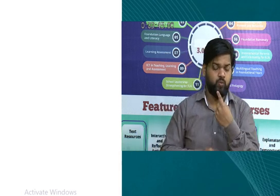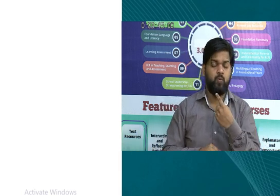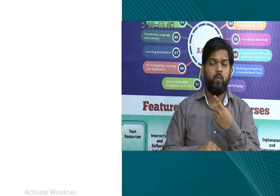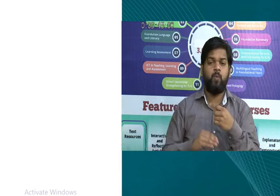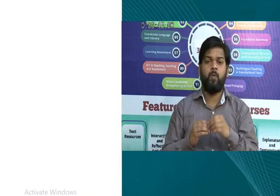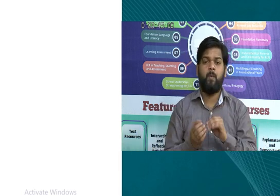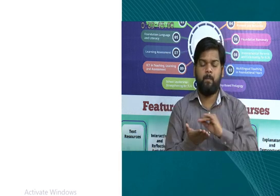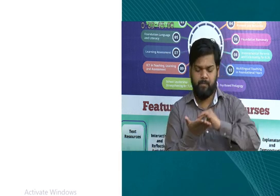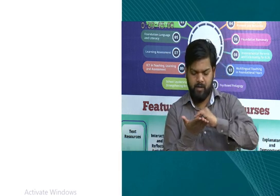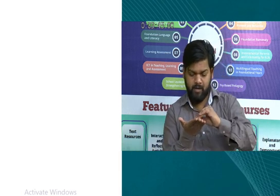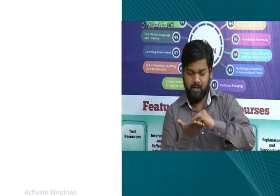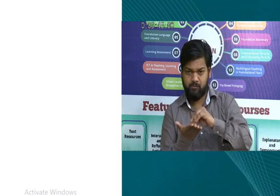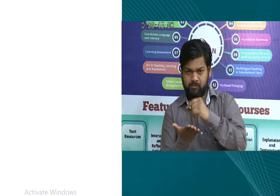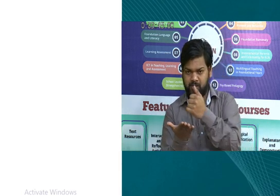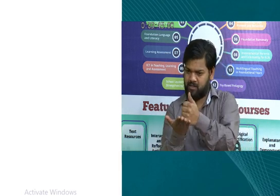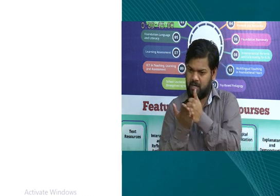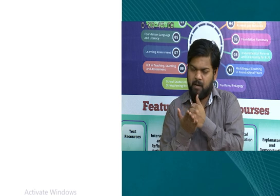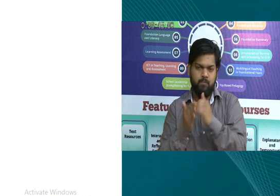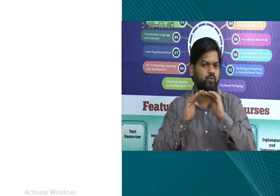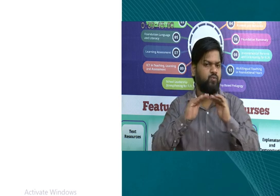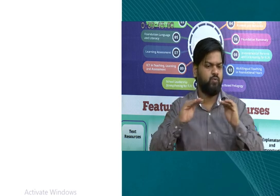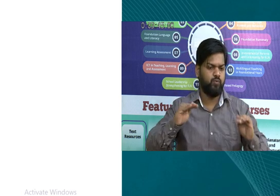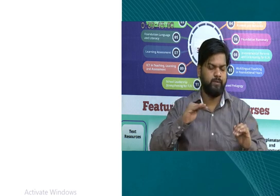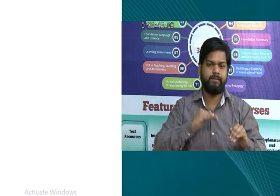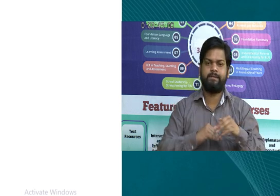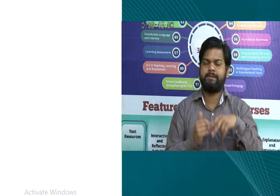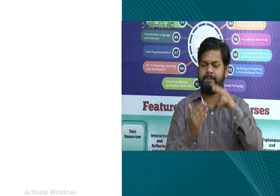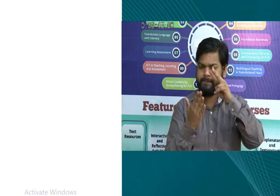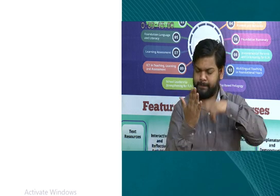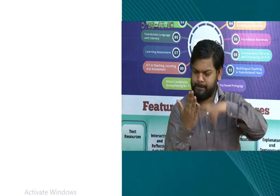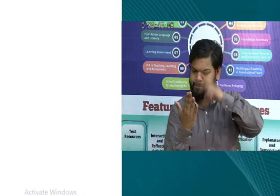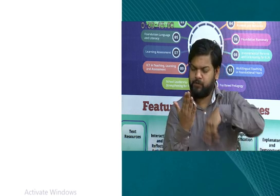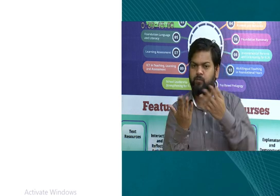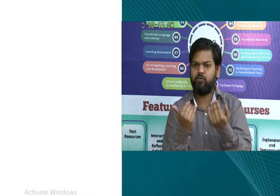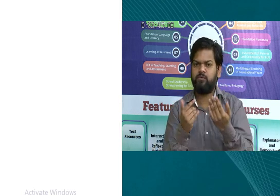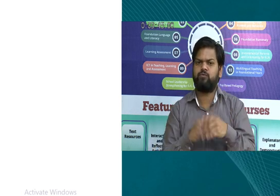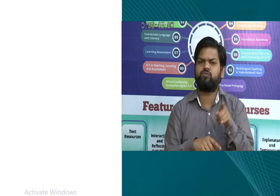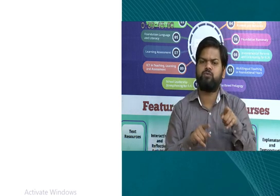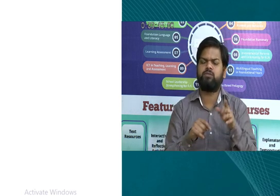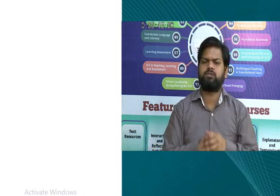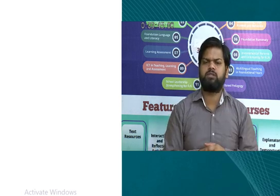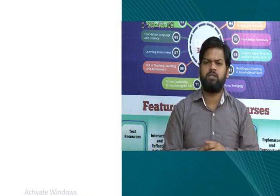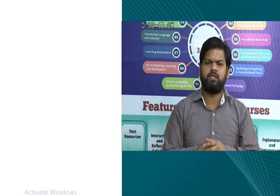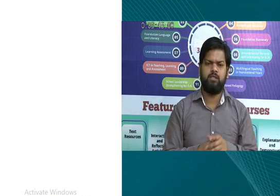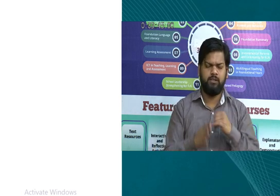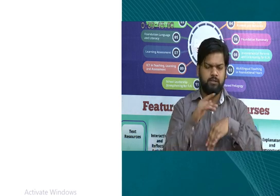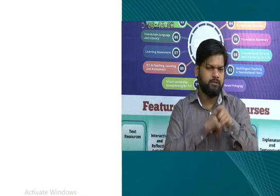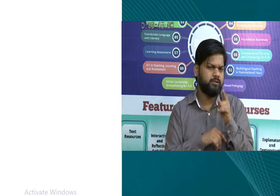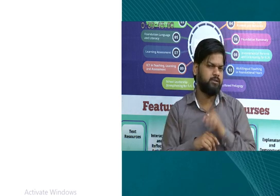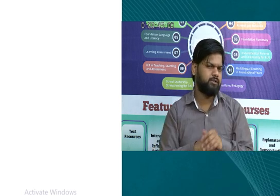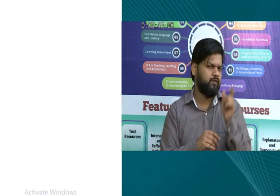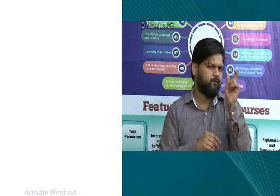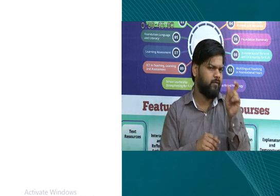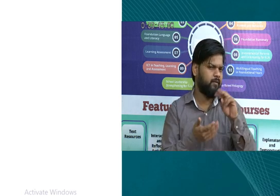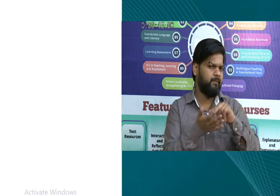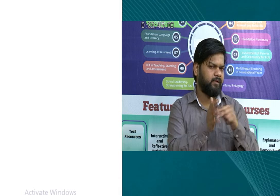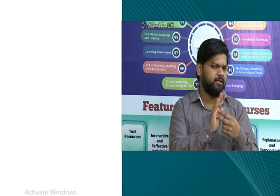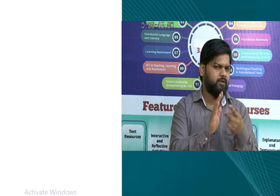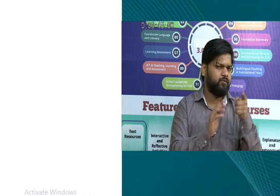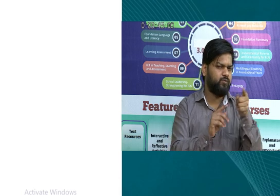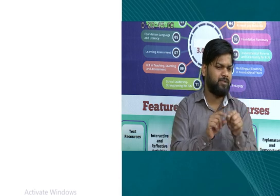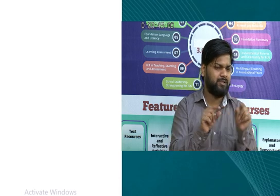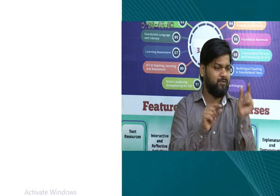सुन तो सकते ही हैं तो मैं देख का रहा हूं एक उसमें अर्थ है समानार्थी अर्थ है जमी दोस्त करना तो इसका वाक्य प्रयोग